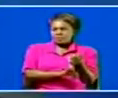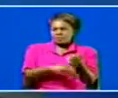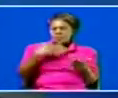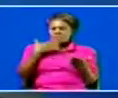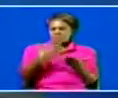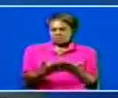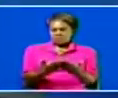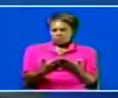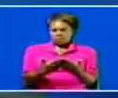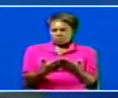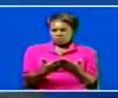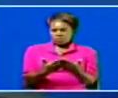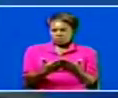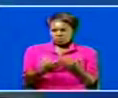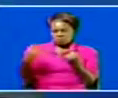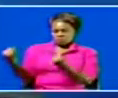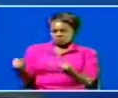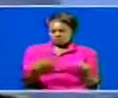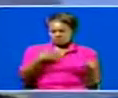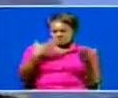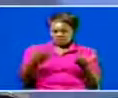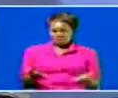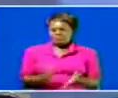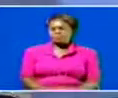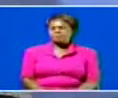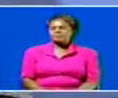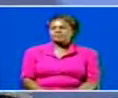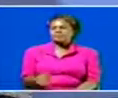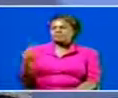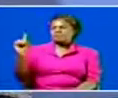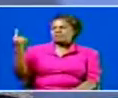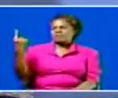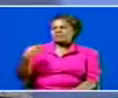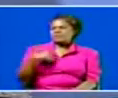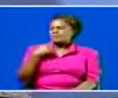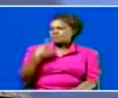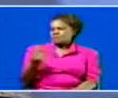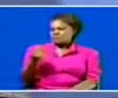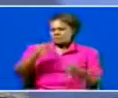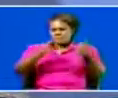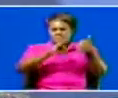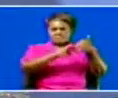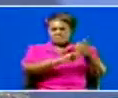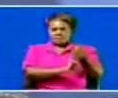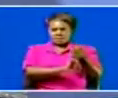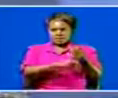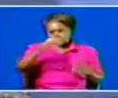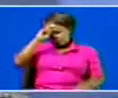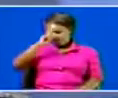Shukran. Kwanza shukran sana kwa kunikaribisha. Karibu. Kwanza nitasema hivi, ndoa naipewe heshima.